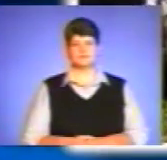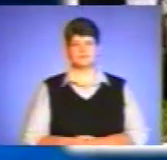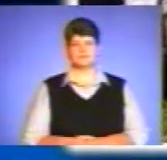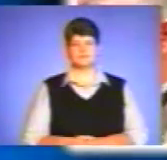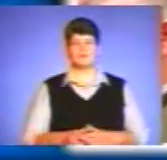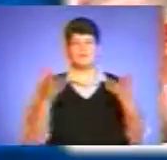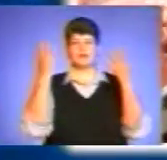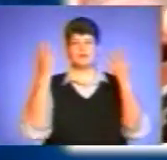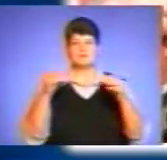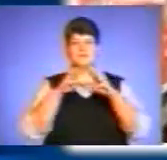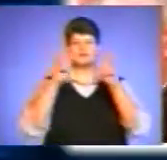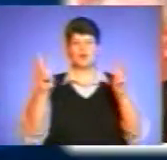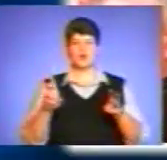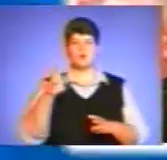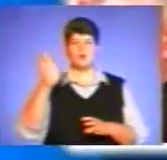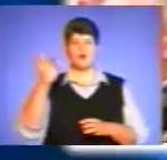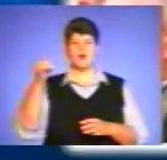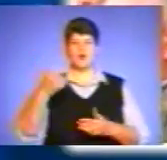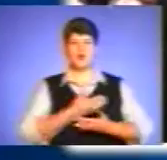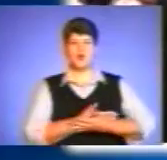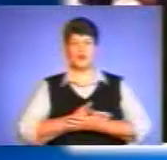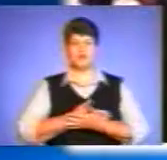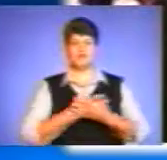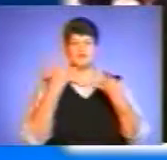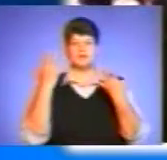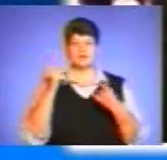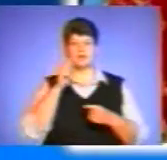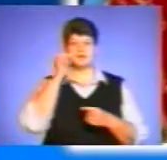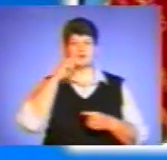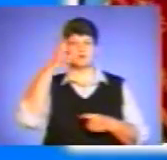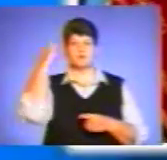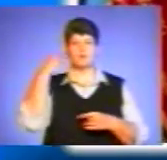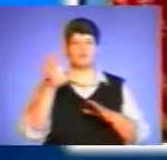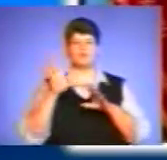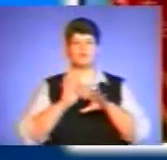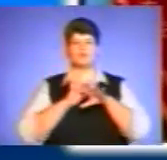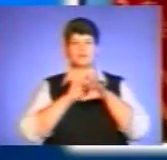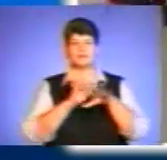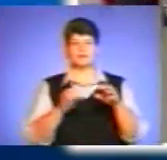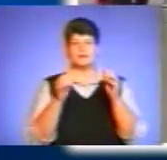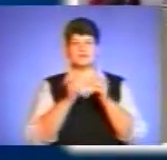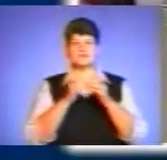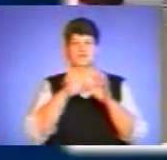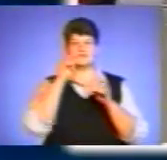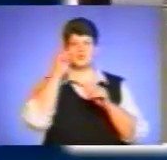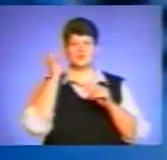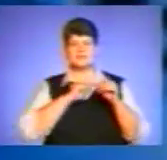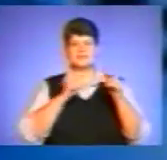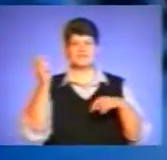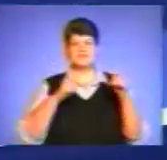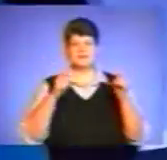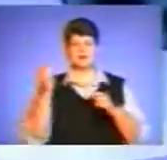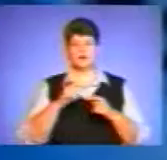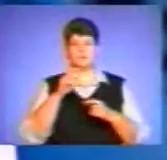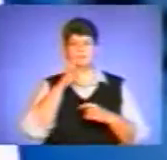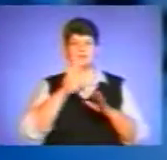У День Пресвятої Богородиці та День українського козацтва у Тернополі пройшов 10-й всеукраїнський фестиваль козацької пісні «Байда».